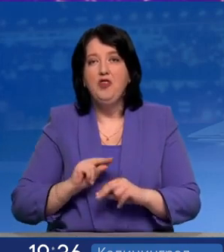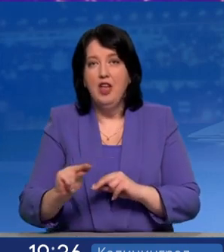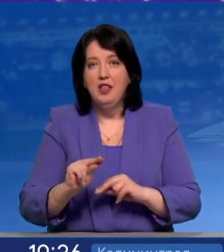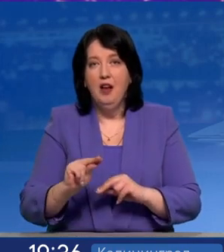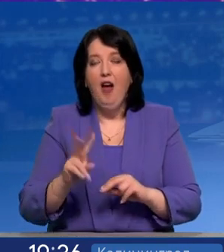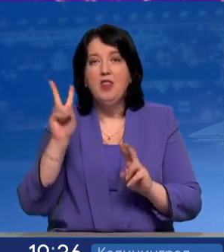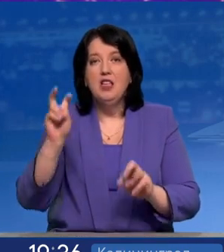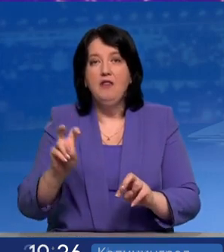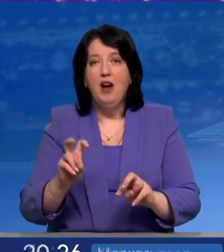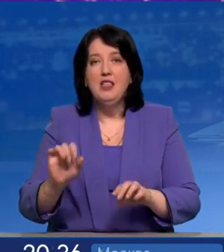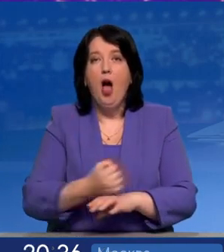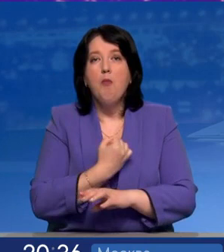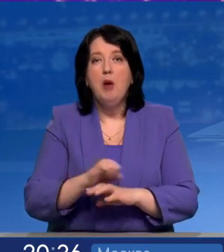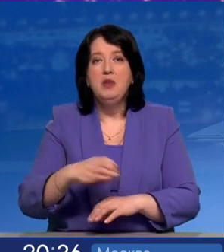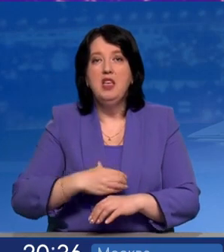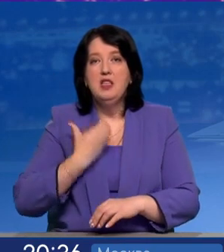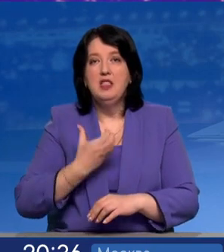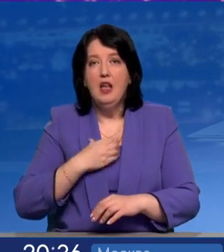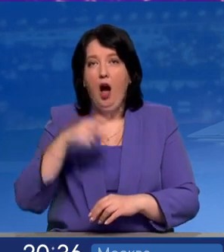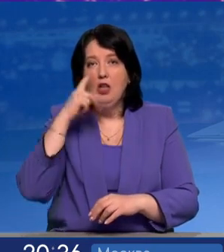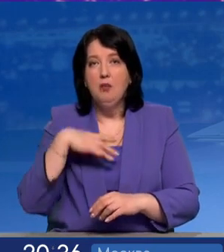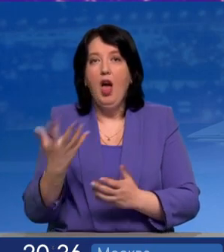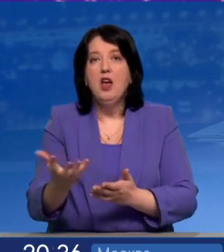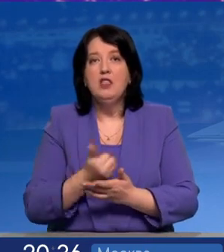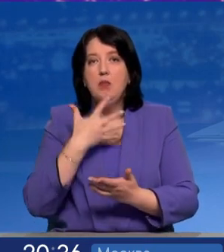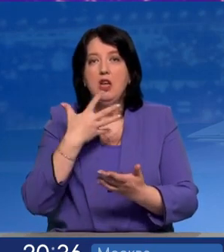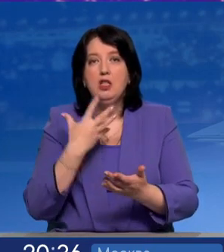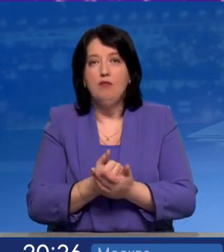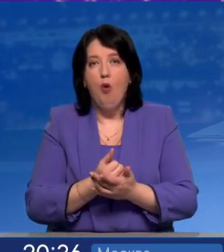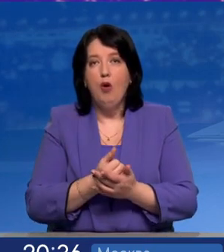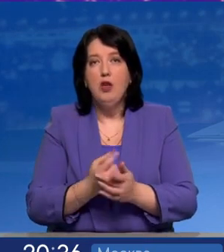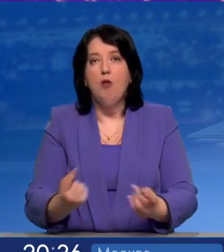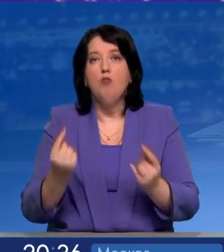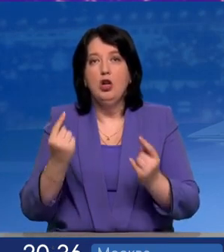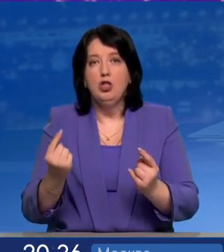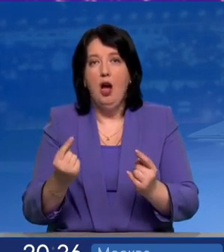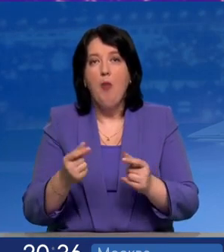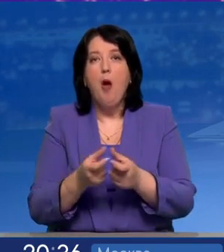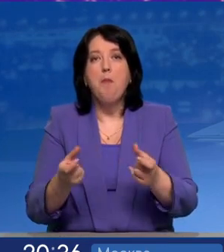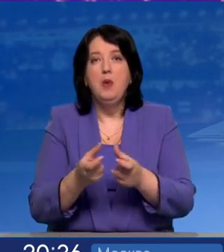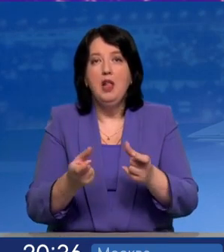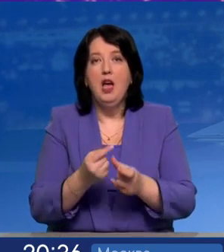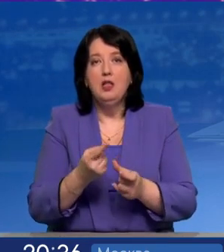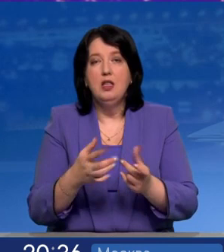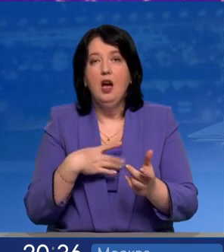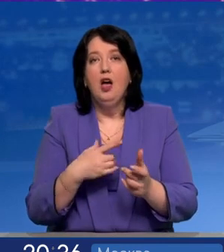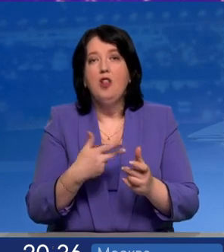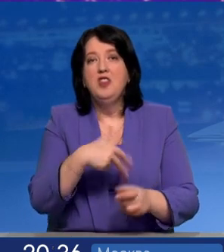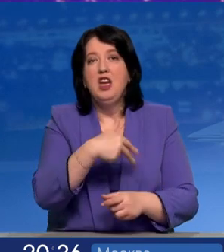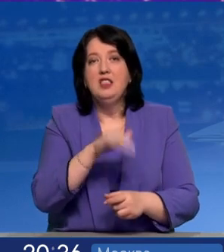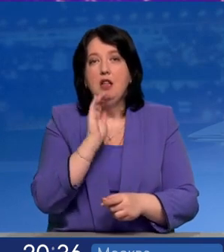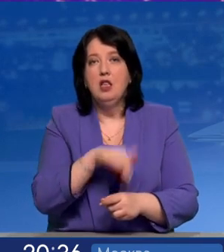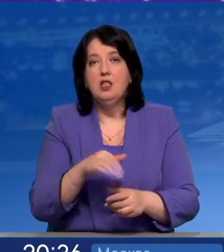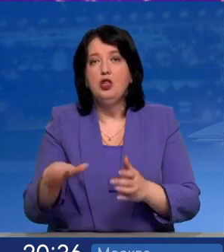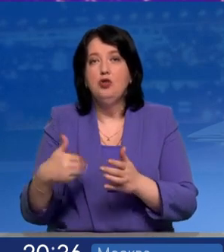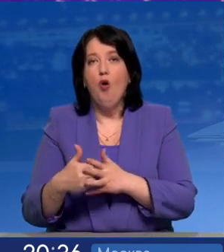страх ошибки и забери свой масштаб». Билеты от 30 тысяч до 110 тысяч. Кто 110 за платит, то у того,